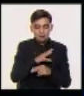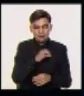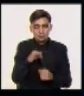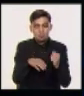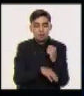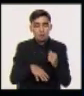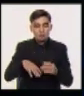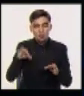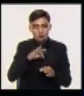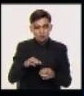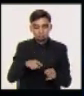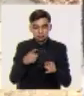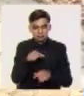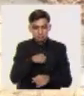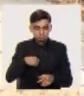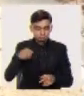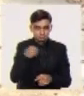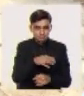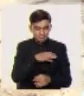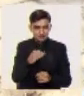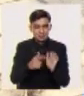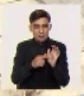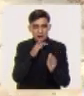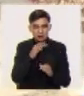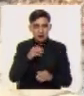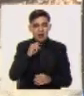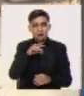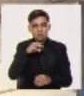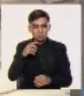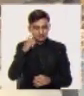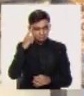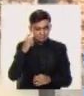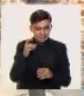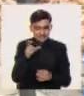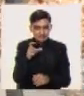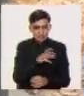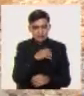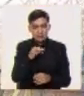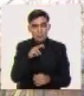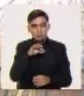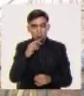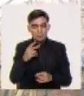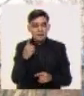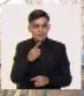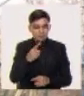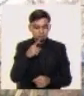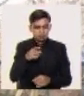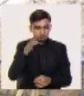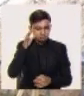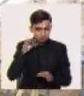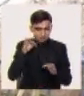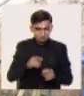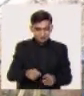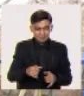перешел к наглядные демонстрации у семилетнего артёма после этого две недели красовалась синяк на виске пункта 1 статьи умышленное причинение